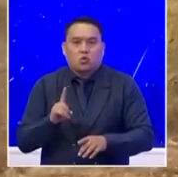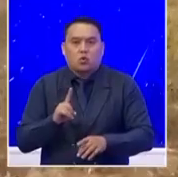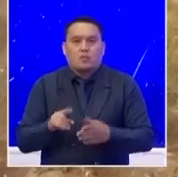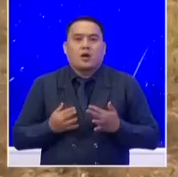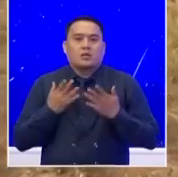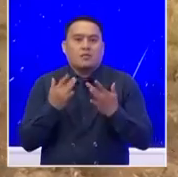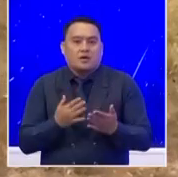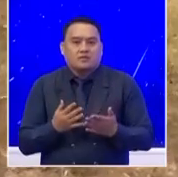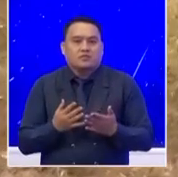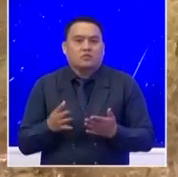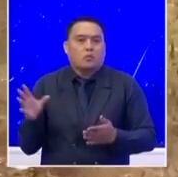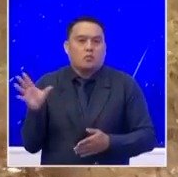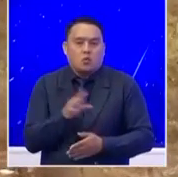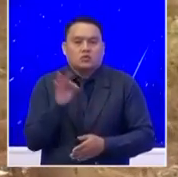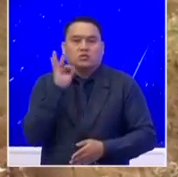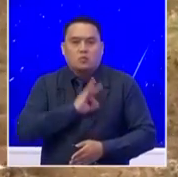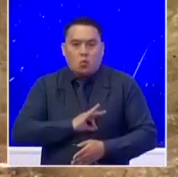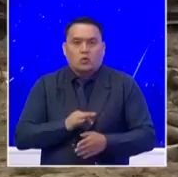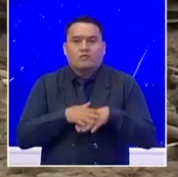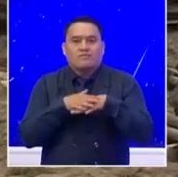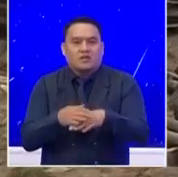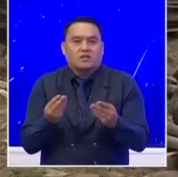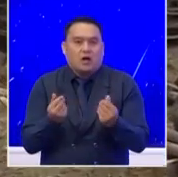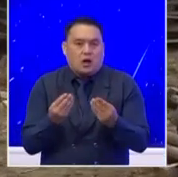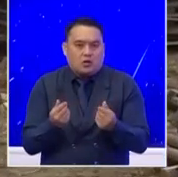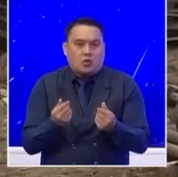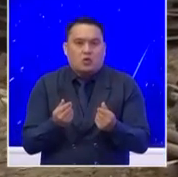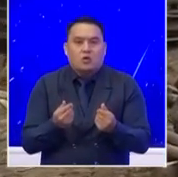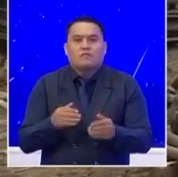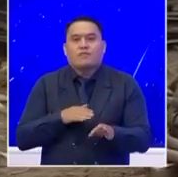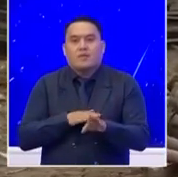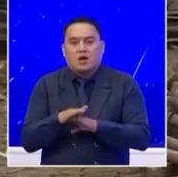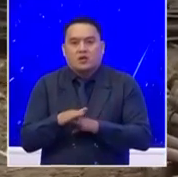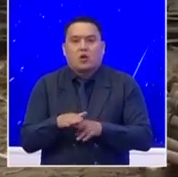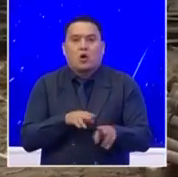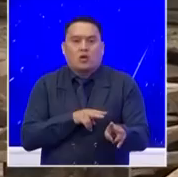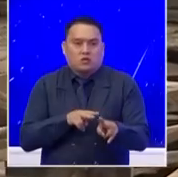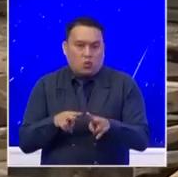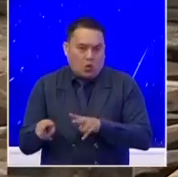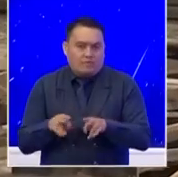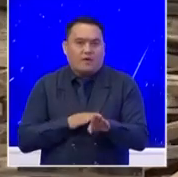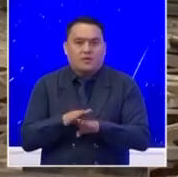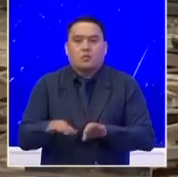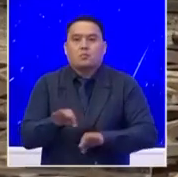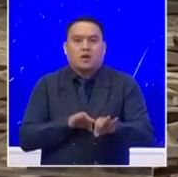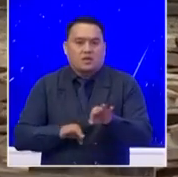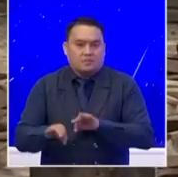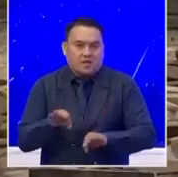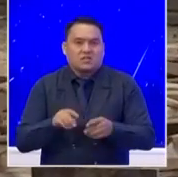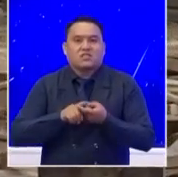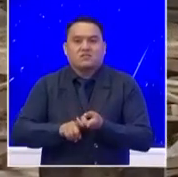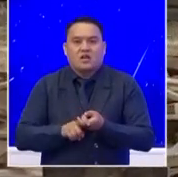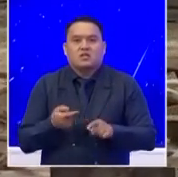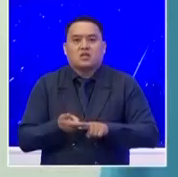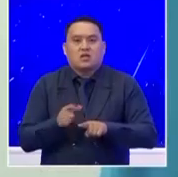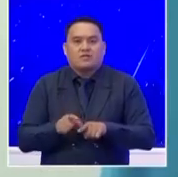Глава ЖТСУ потребовал целевого использования выделенных средств, а также осуществления надлежащего контроля за реализацией проектов. В связи